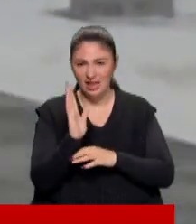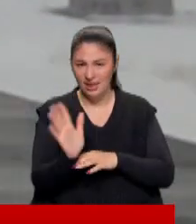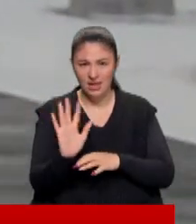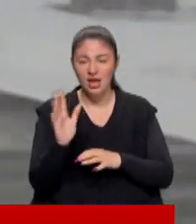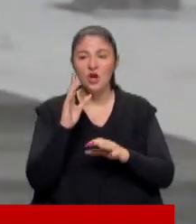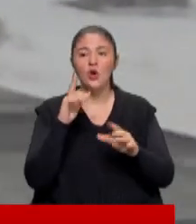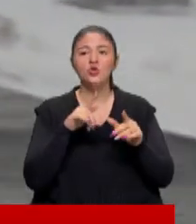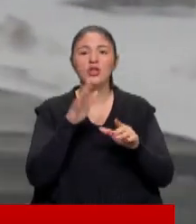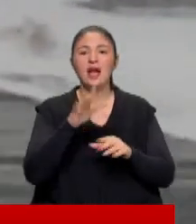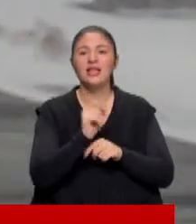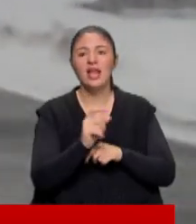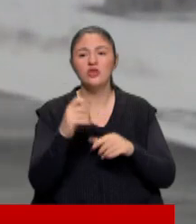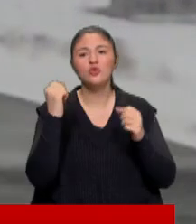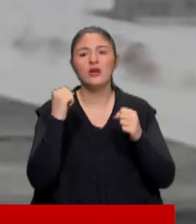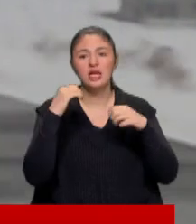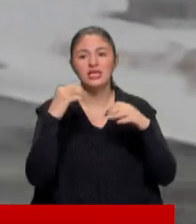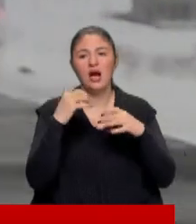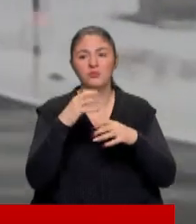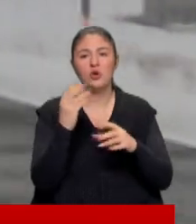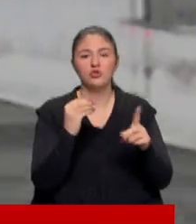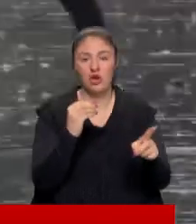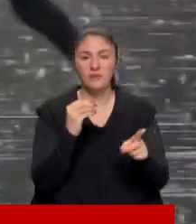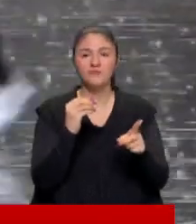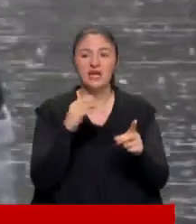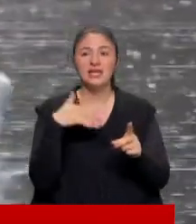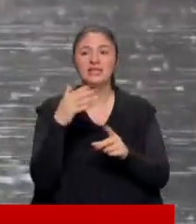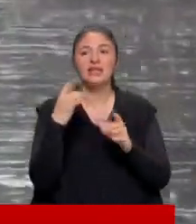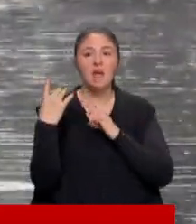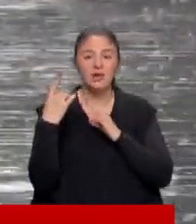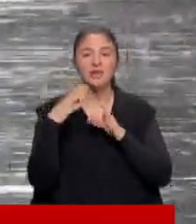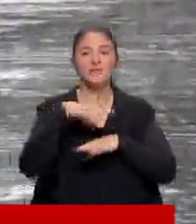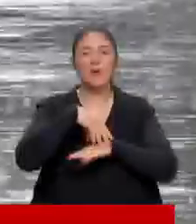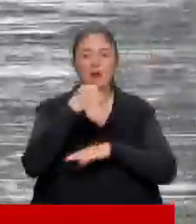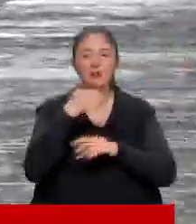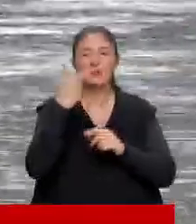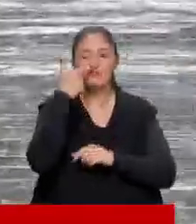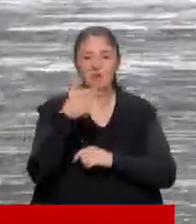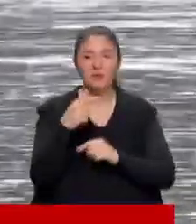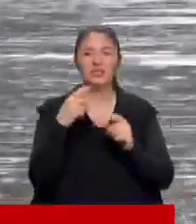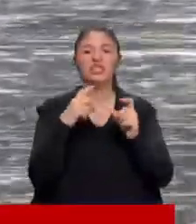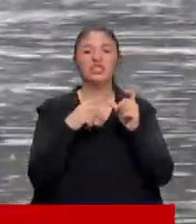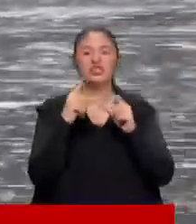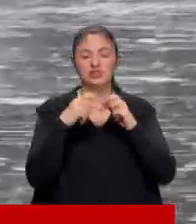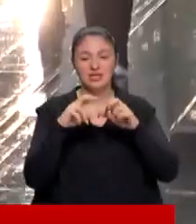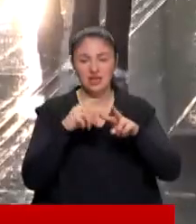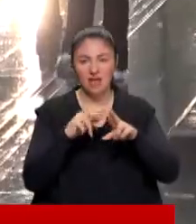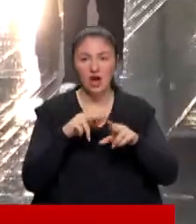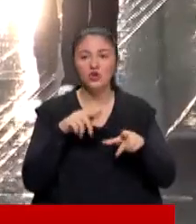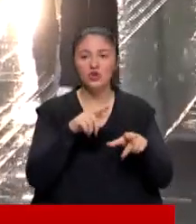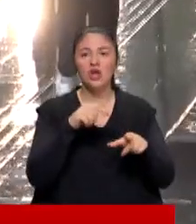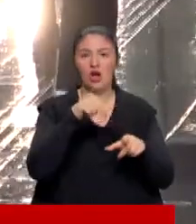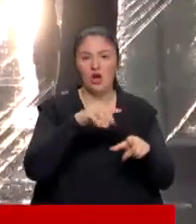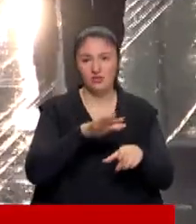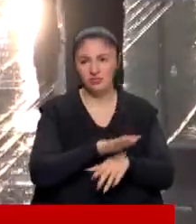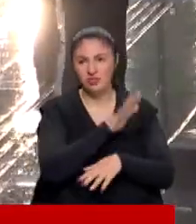Doğunun kalan illerinde yağışlar kuvvetli yağmur şeklinde görülecek. Diyarbakır, Mardin, Batman ve Şırnak, Güneydoğu Anadolu bölgesinde